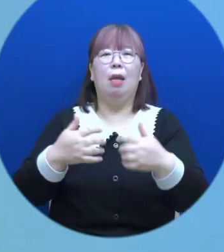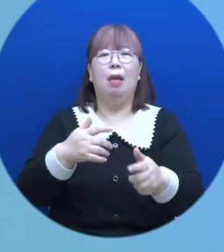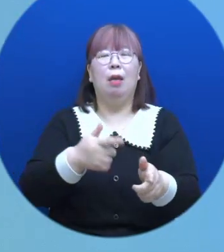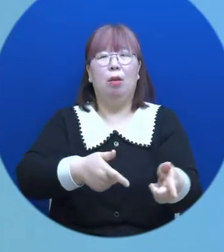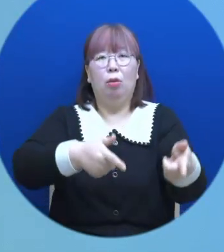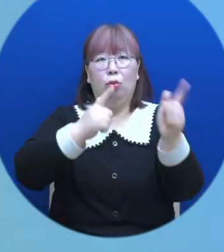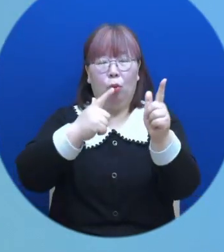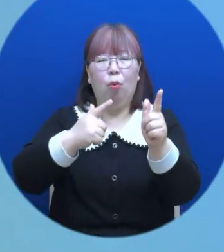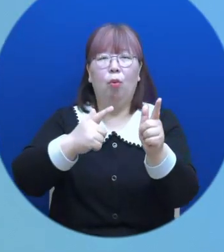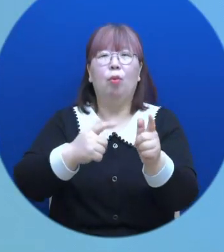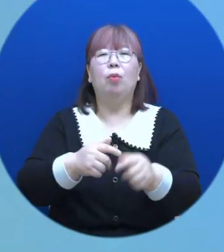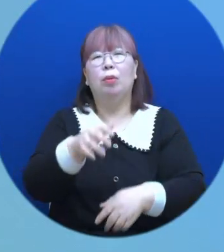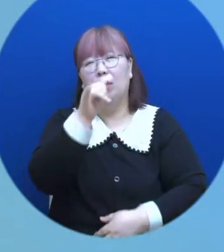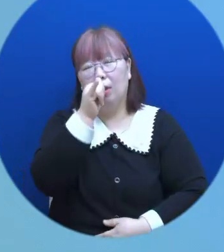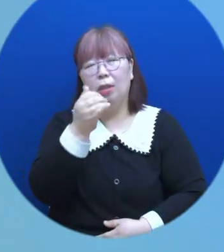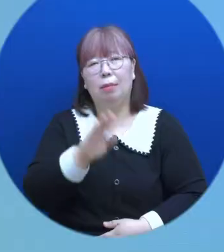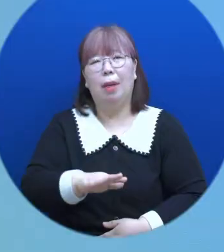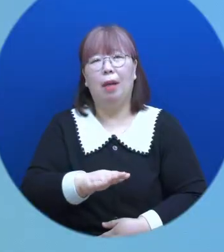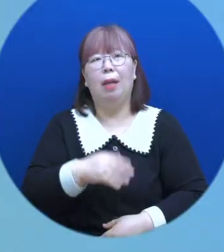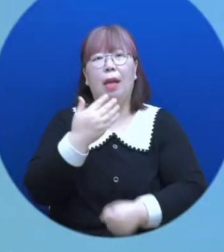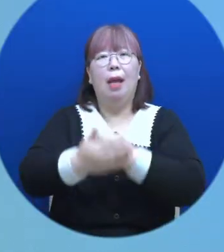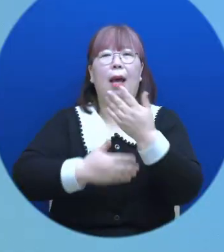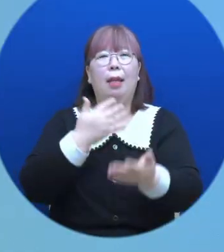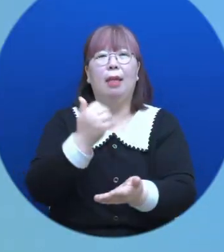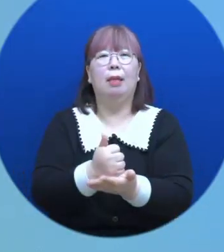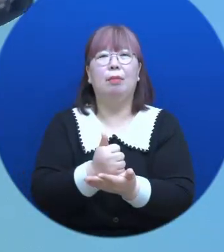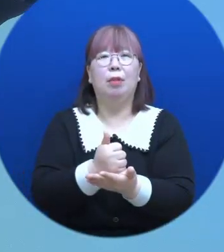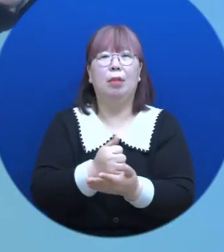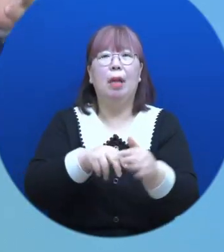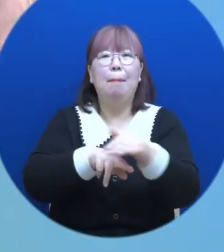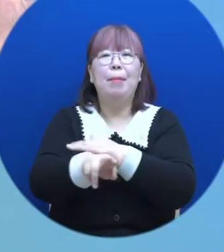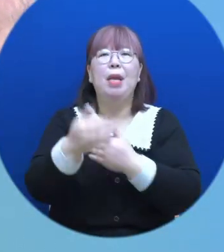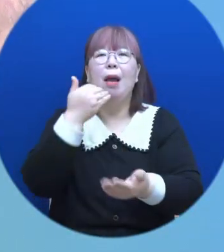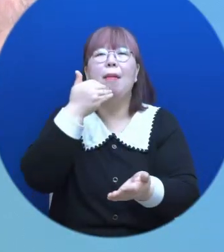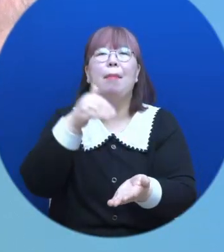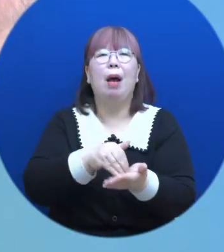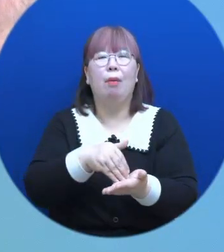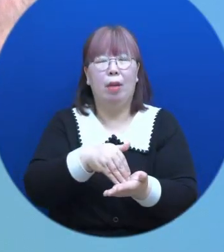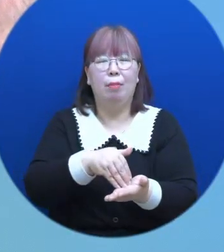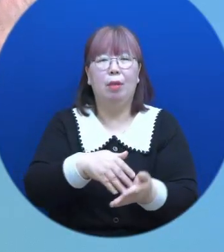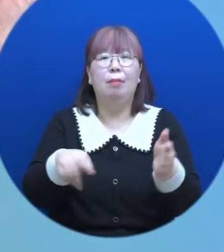있지만 하나님은 피할 바위심을 나는 믿습니다.